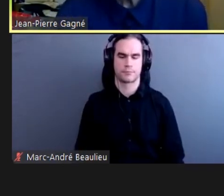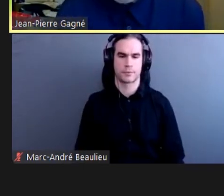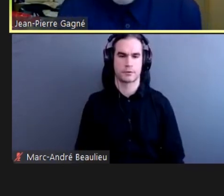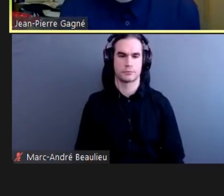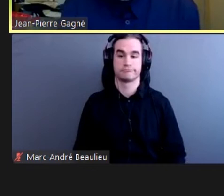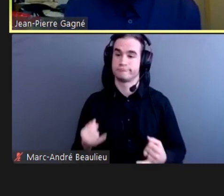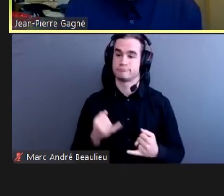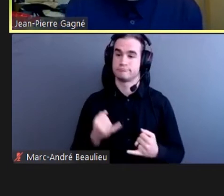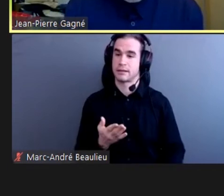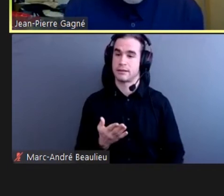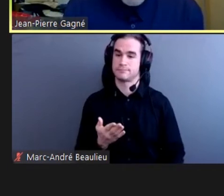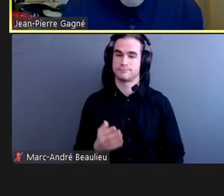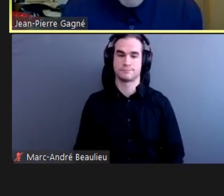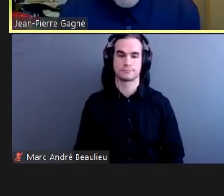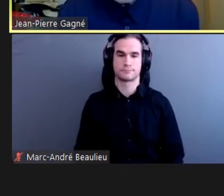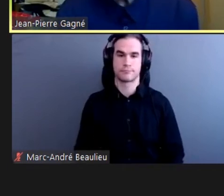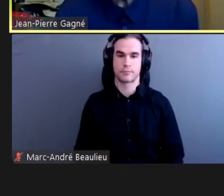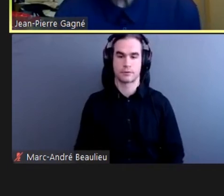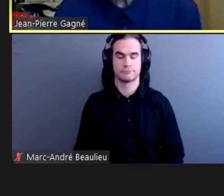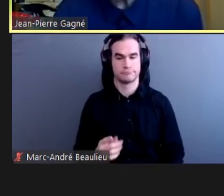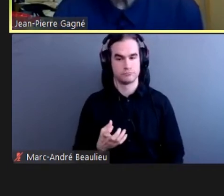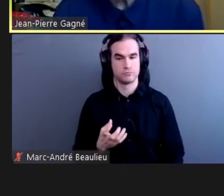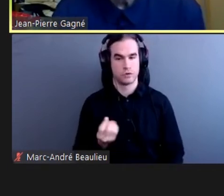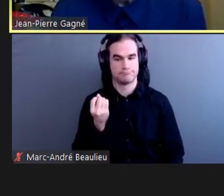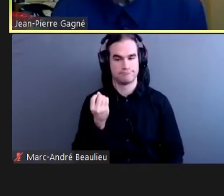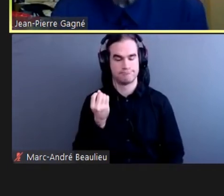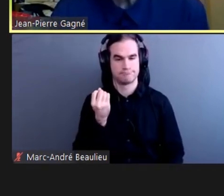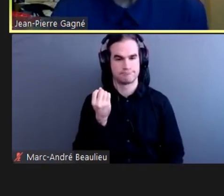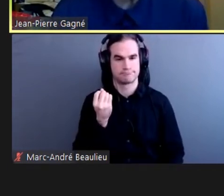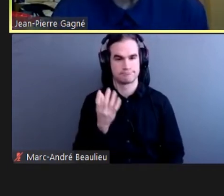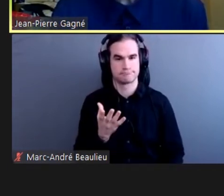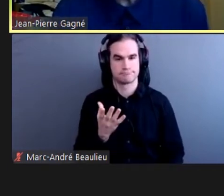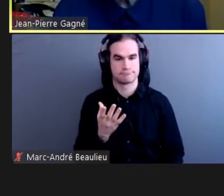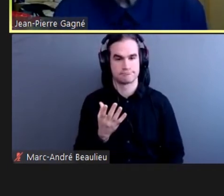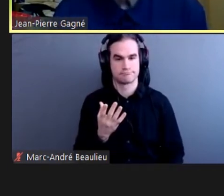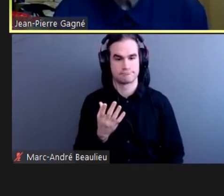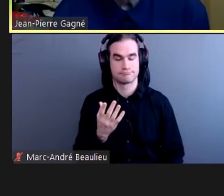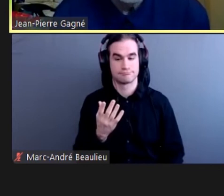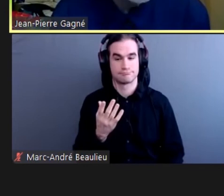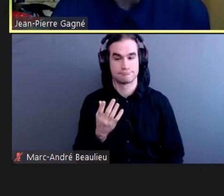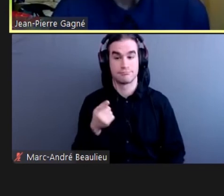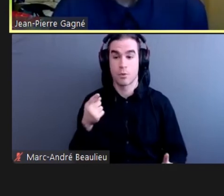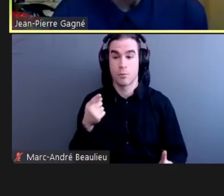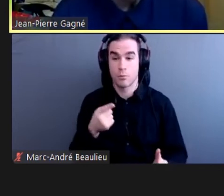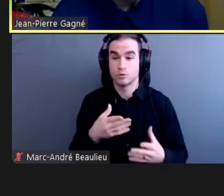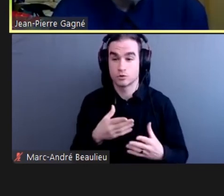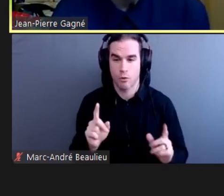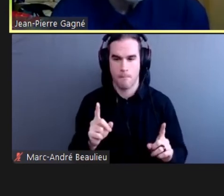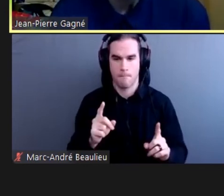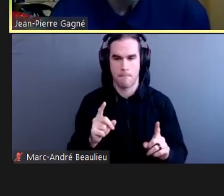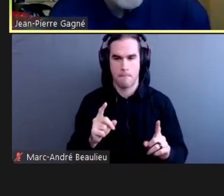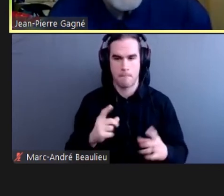Et dernièrement, dans tout ça, ce que je voulais aussi vous dire, c'est la solution, ce n'est pas de crier. Quand on